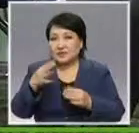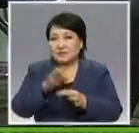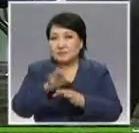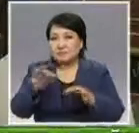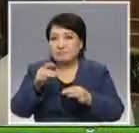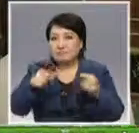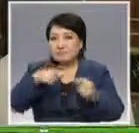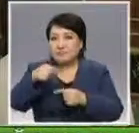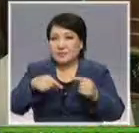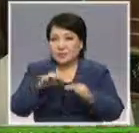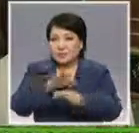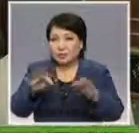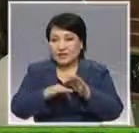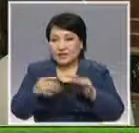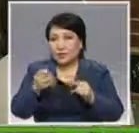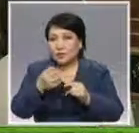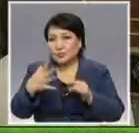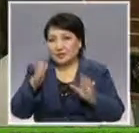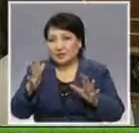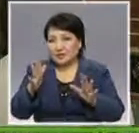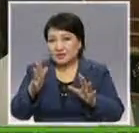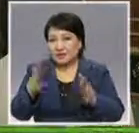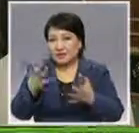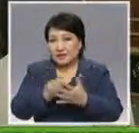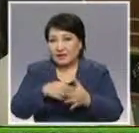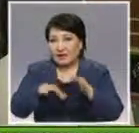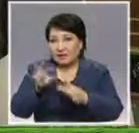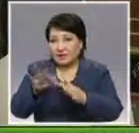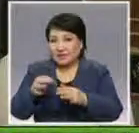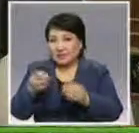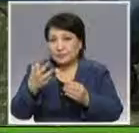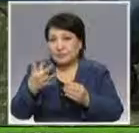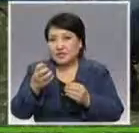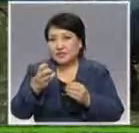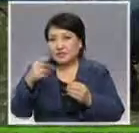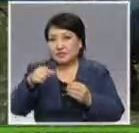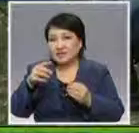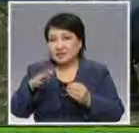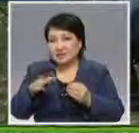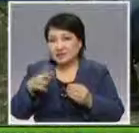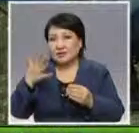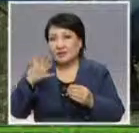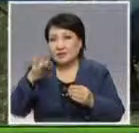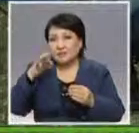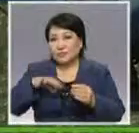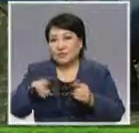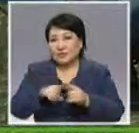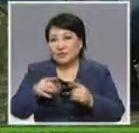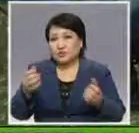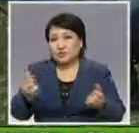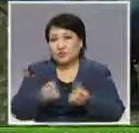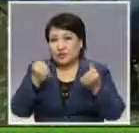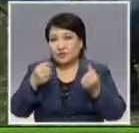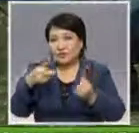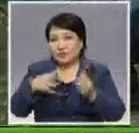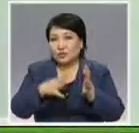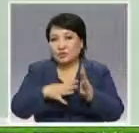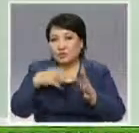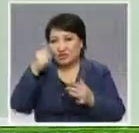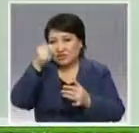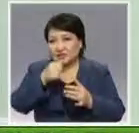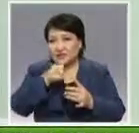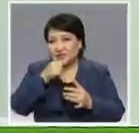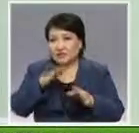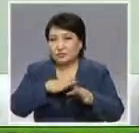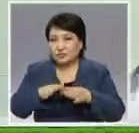тек 15 ғана сүзгіден өтіп, 510 мың теңгені қанжығаларына байлады. Ал дәл осы қолдау 2009 жылдан бері жүзеге асып келеді.